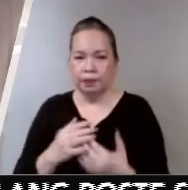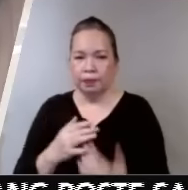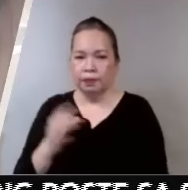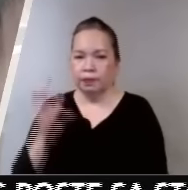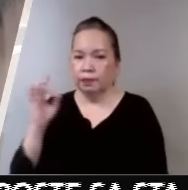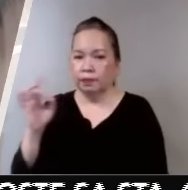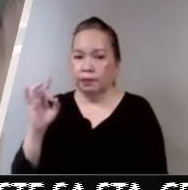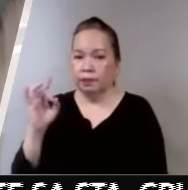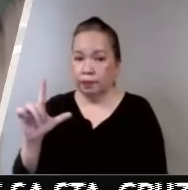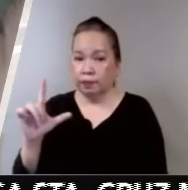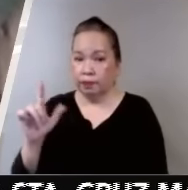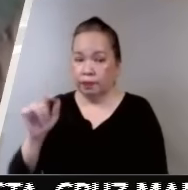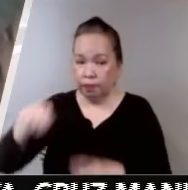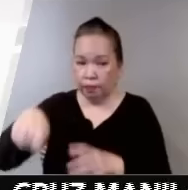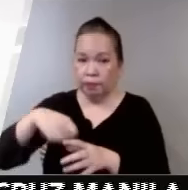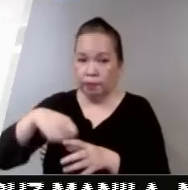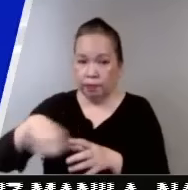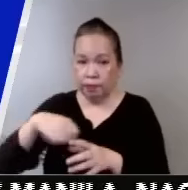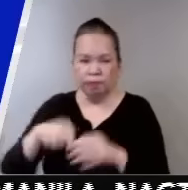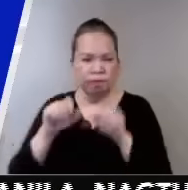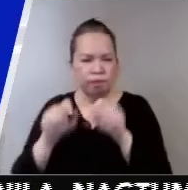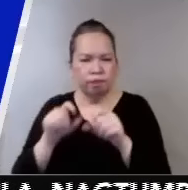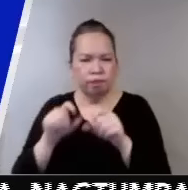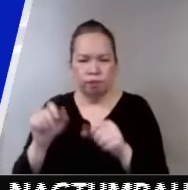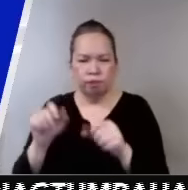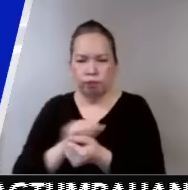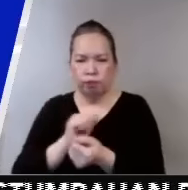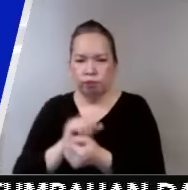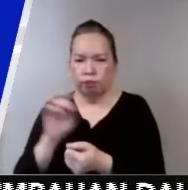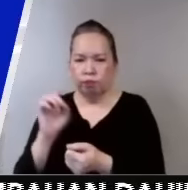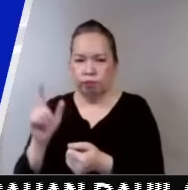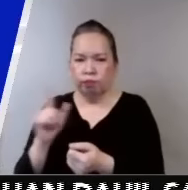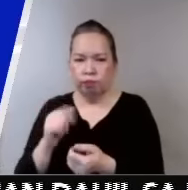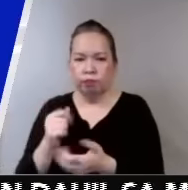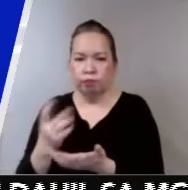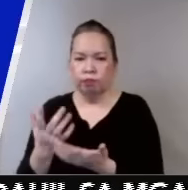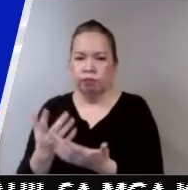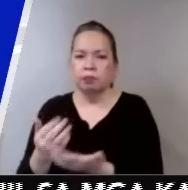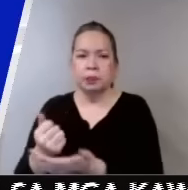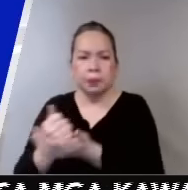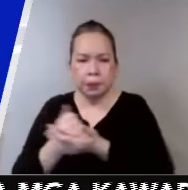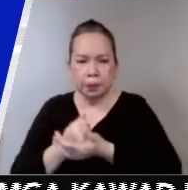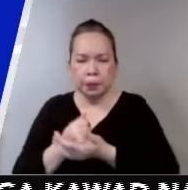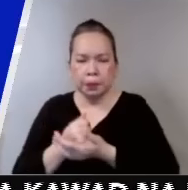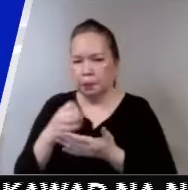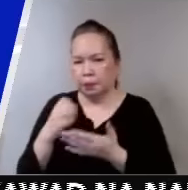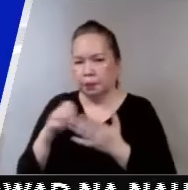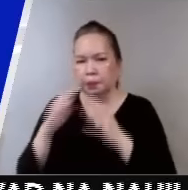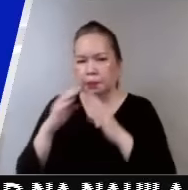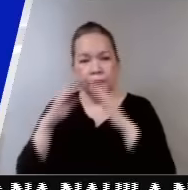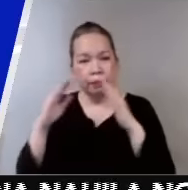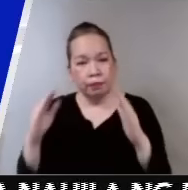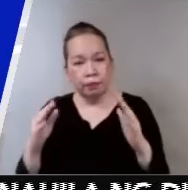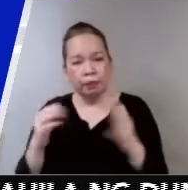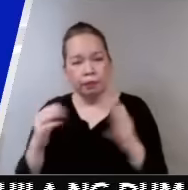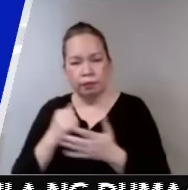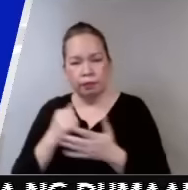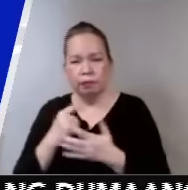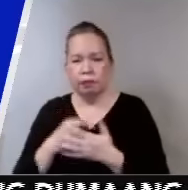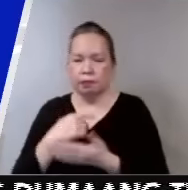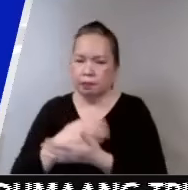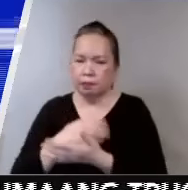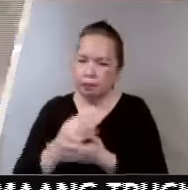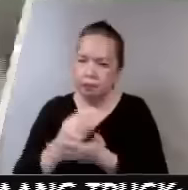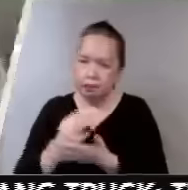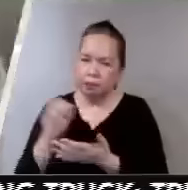fruit juice ang kanilang naibebenta. Makadugang siya sa mga expenses na sa balay, tapos sa pang-eskwela po niya, then sa